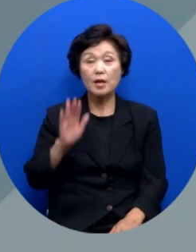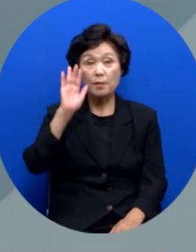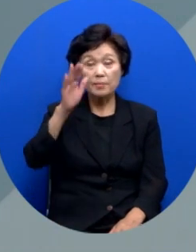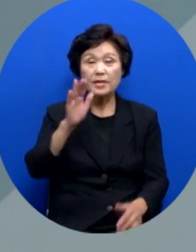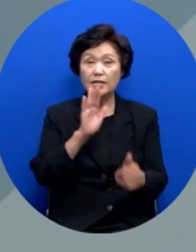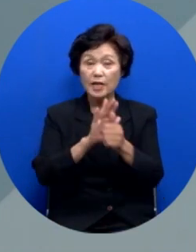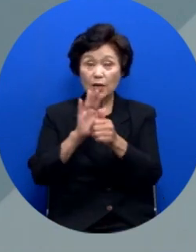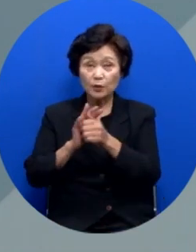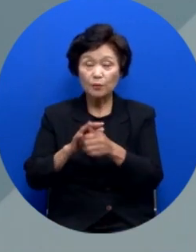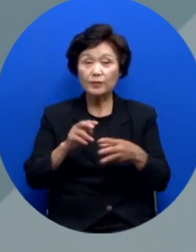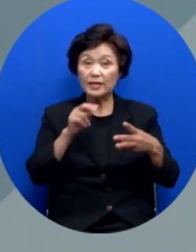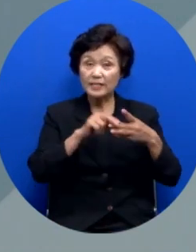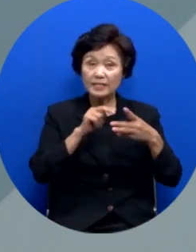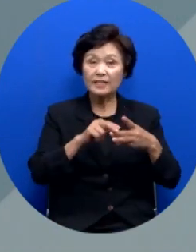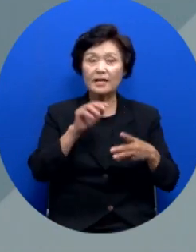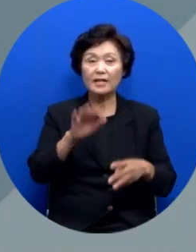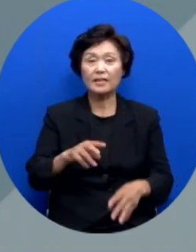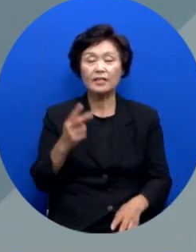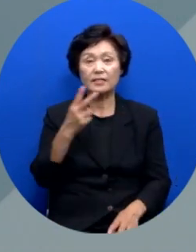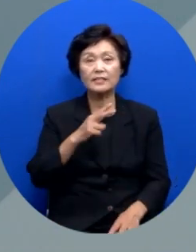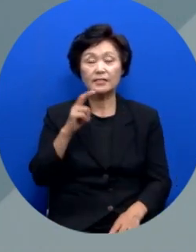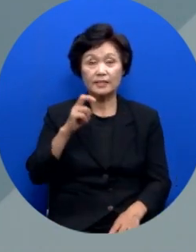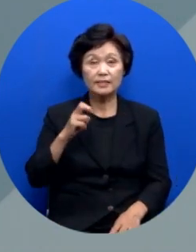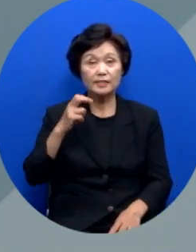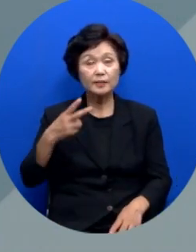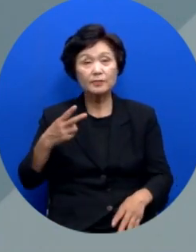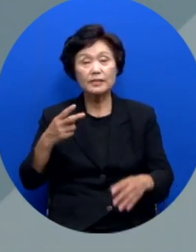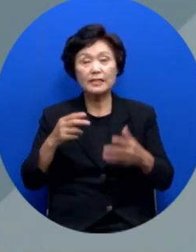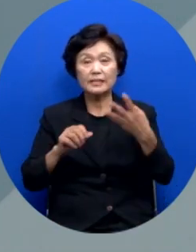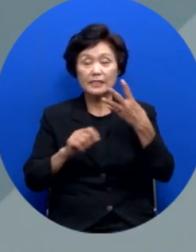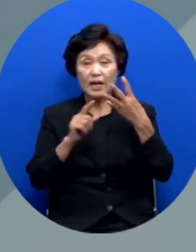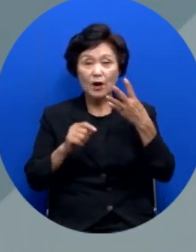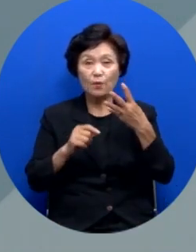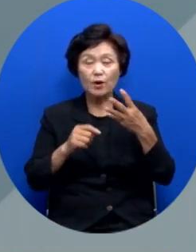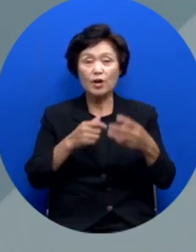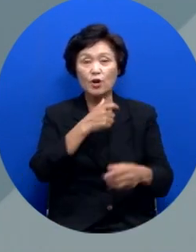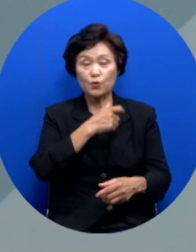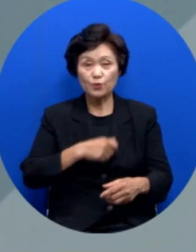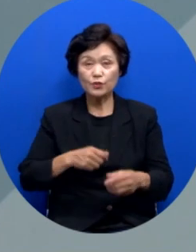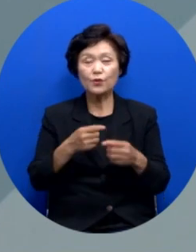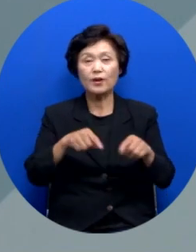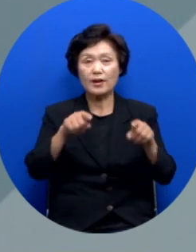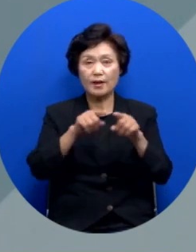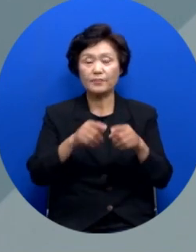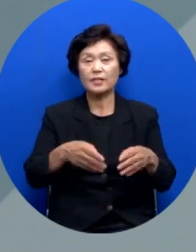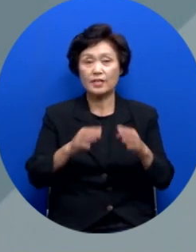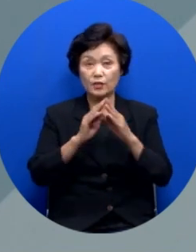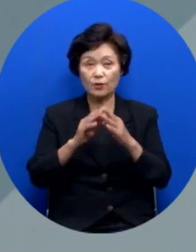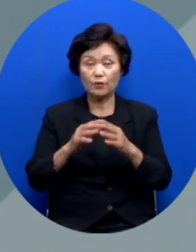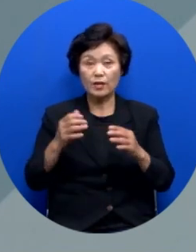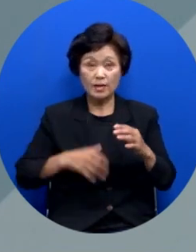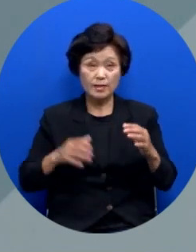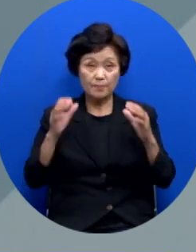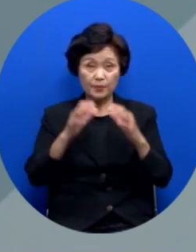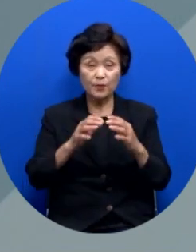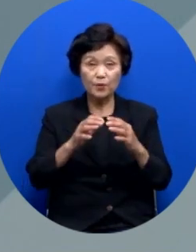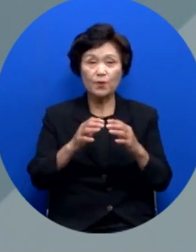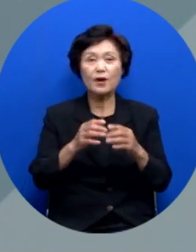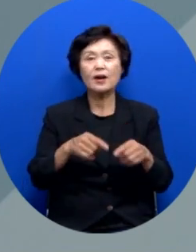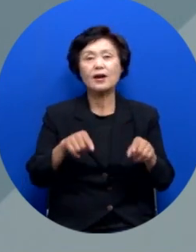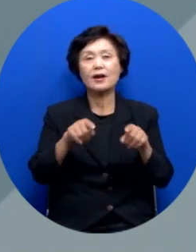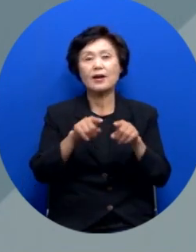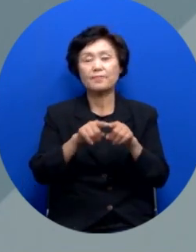의성미래교육지원센터는 2020년 4월 의성군청과 의성교육지원청의 재원으로 협동조합 함께